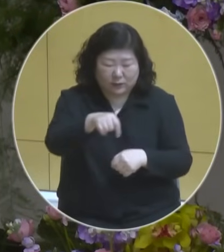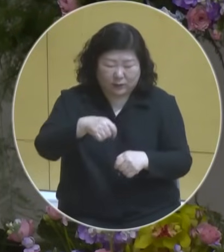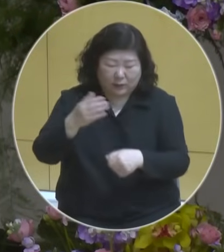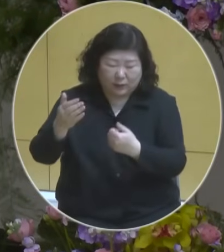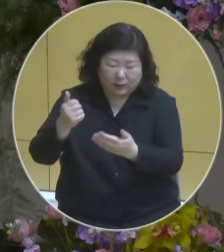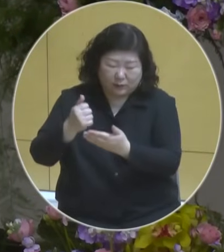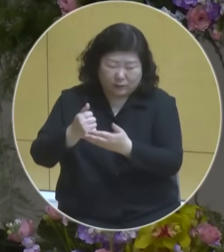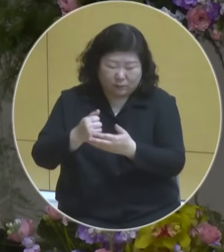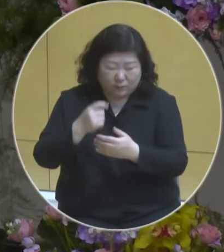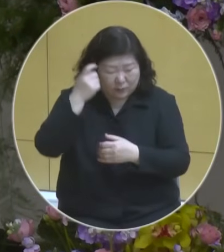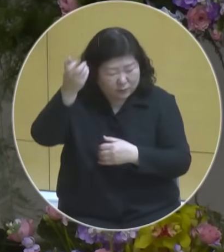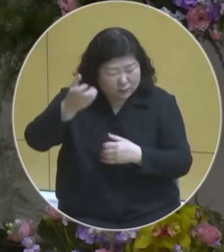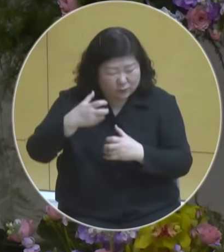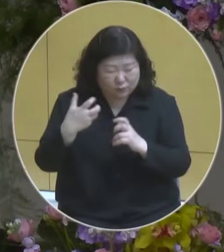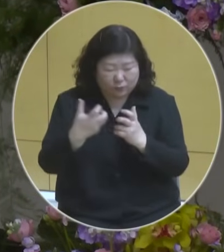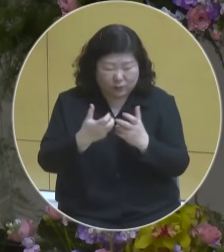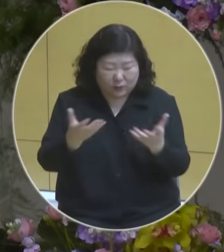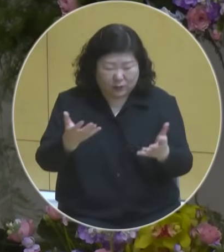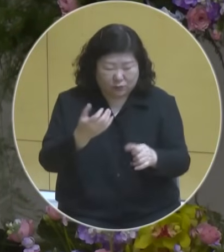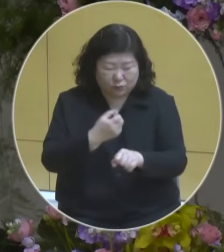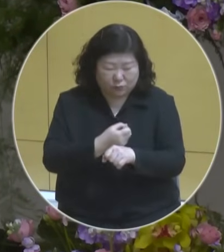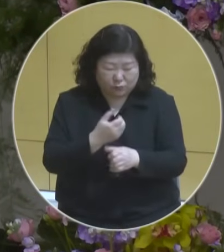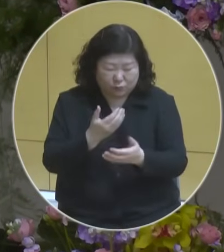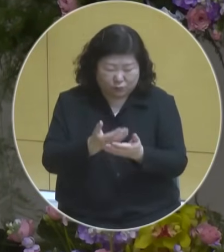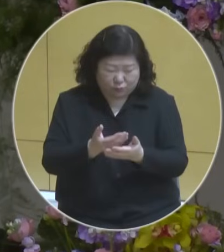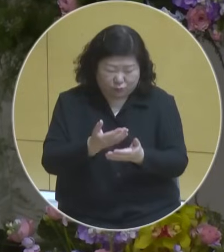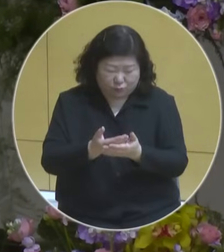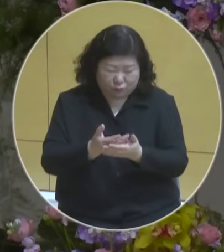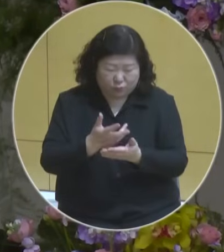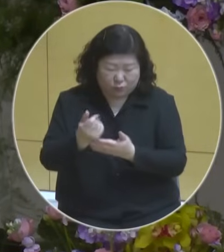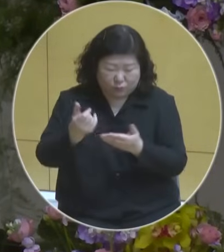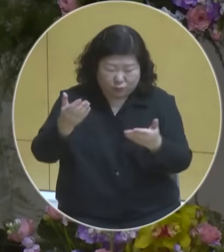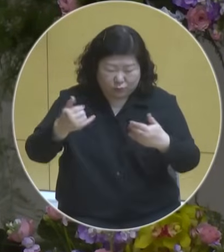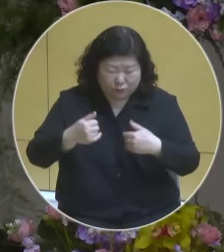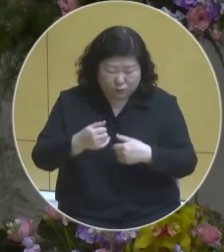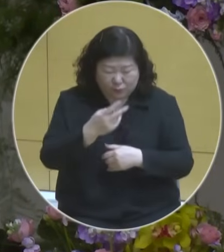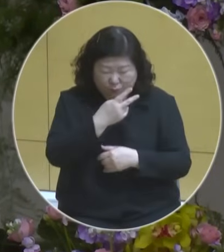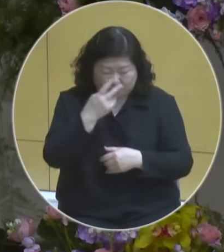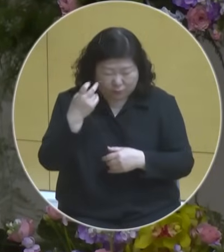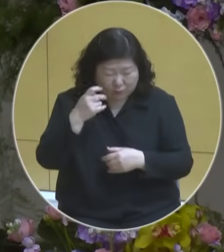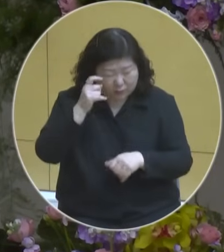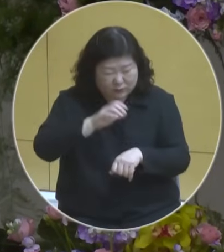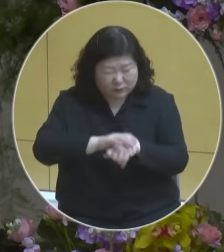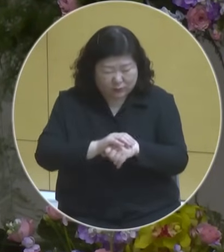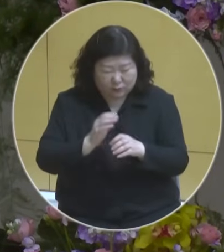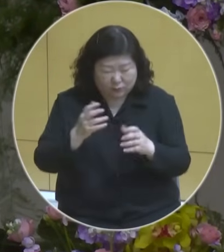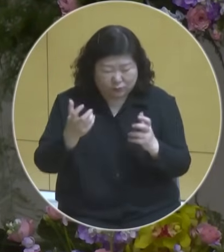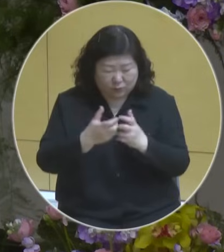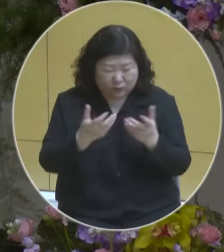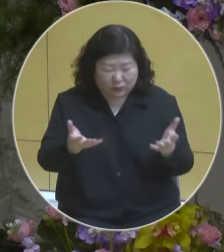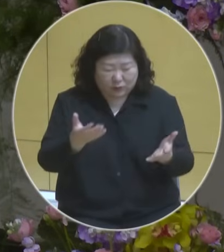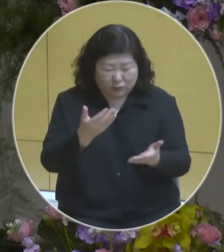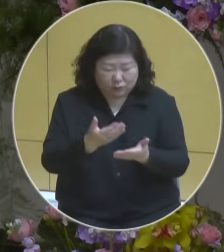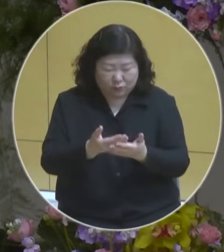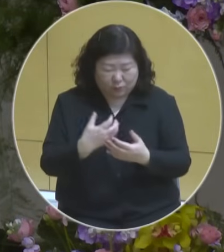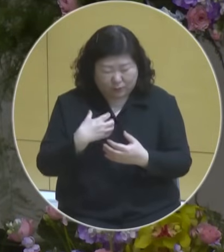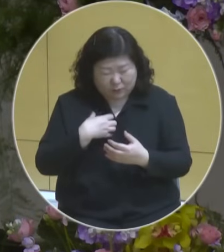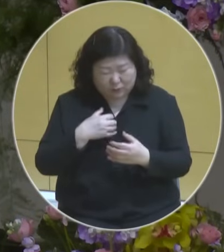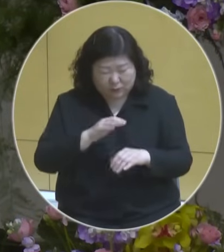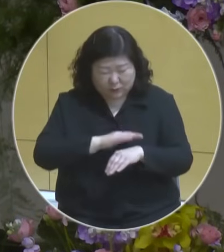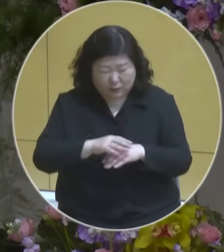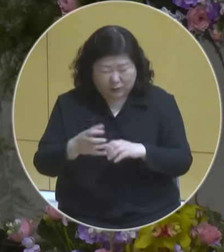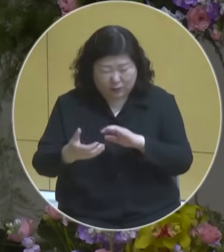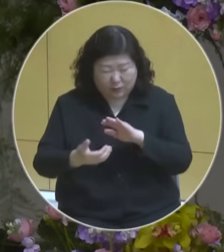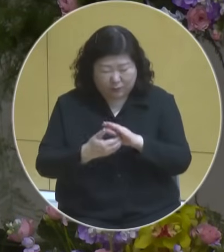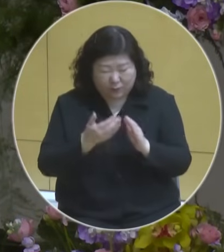주님 주시는 지혜와 충과 지식으로 주어진 사을 사역을 정성껏 감당하게 해 주시옵소서